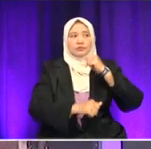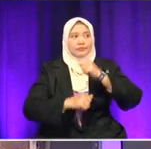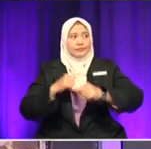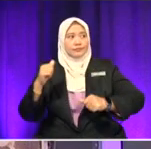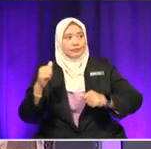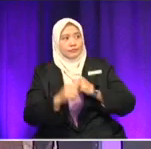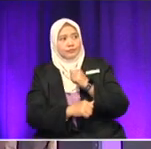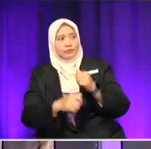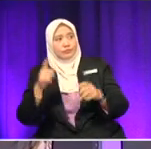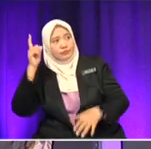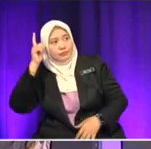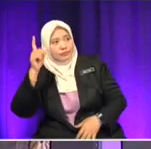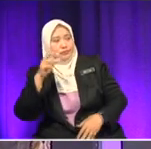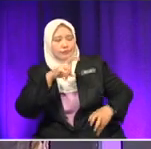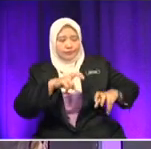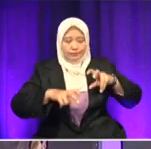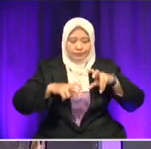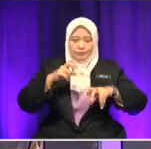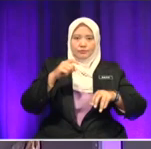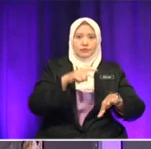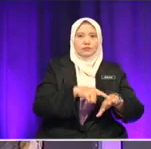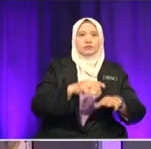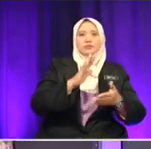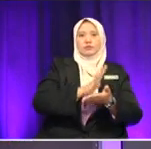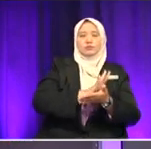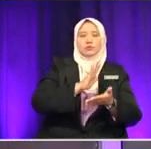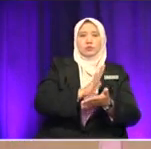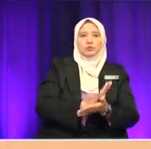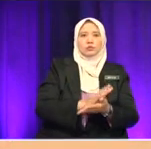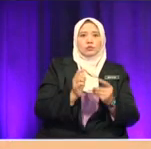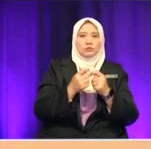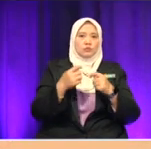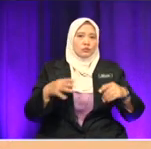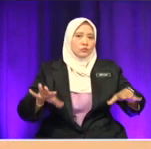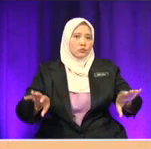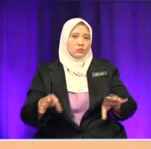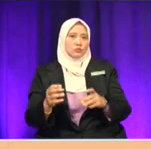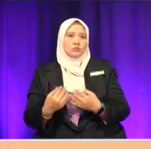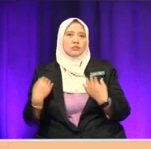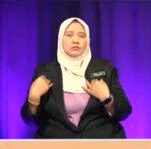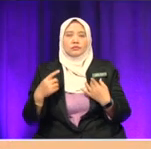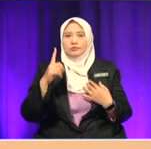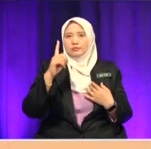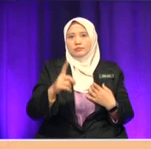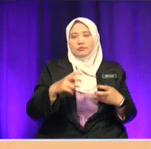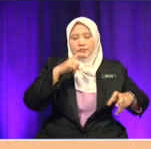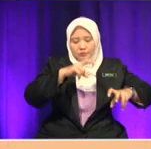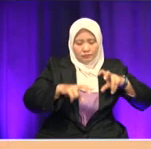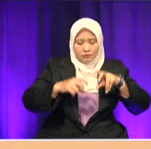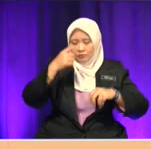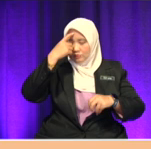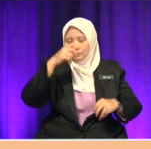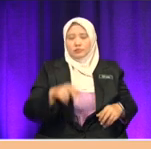di sekolah. Okey, mari kita lihat contoh soalan kita. Rajah 3 menunjukkan satu eksperimen untuk